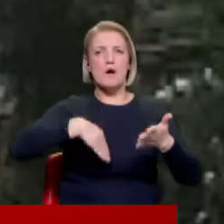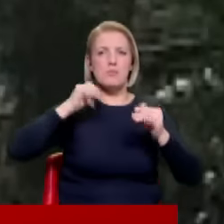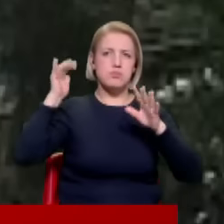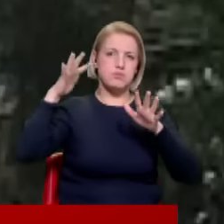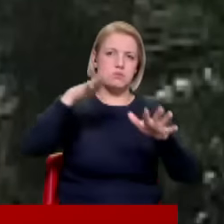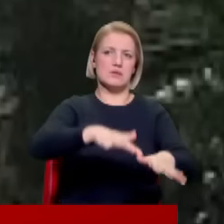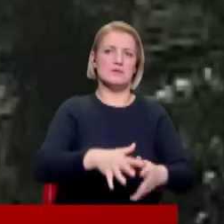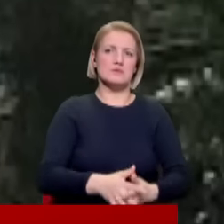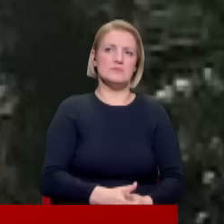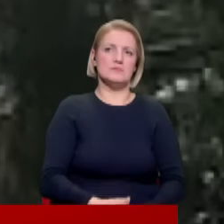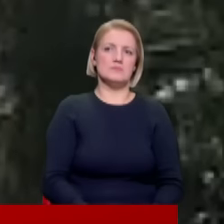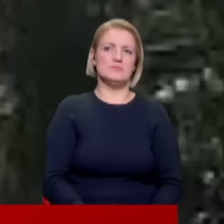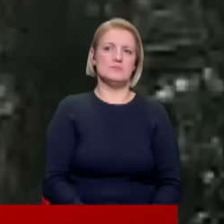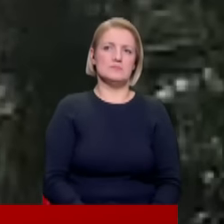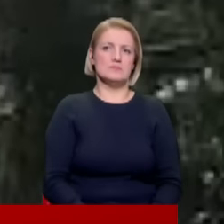doldurdu.